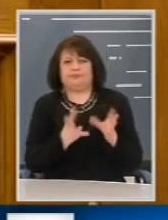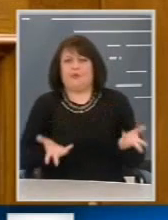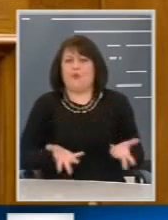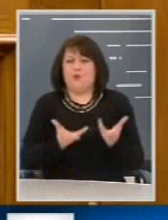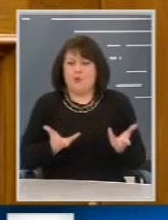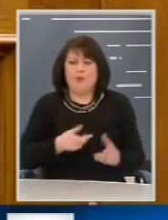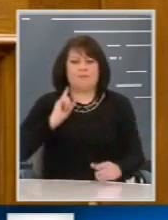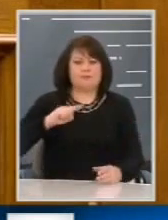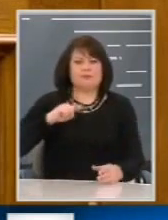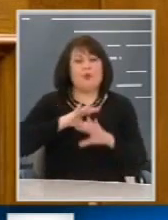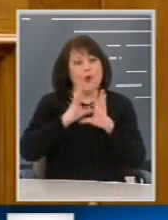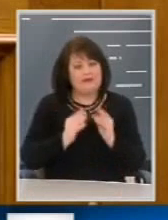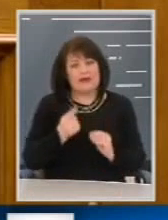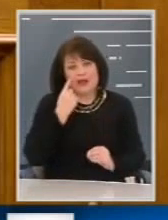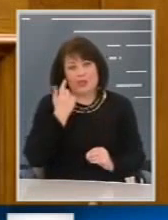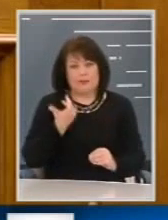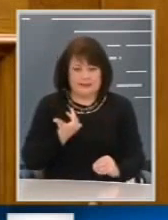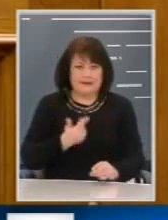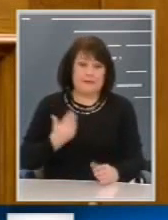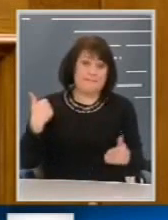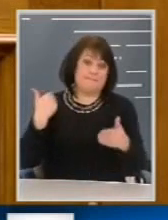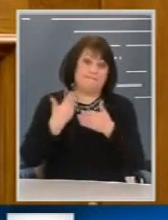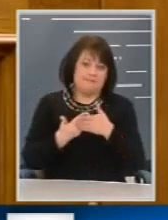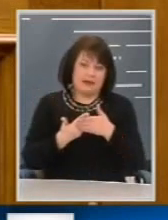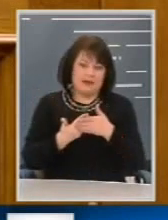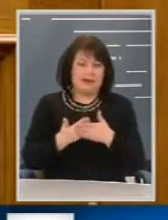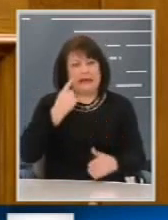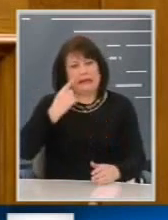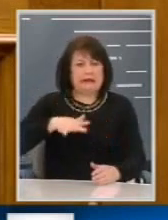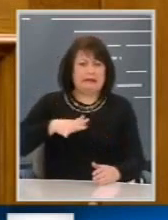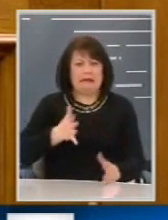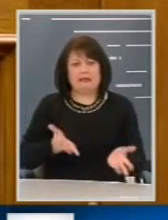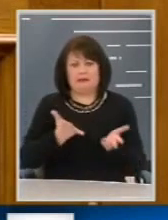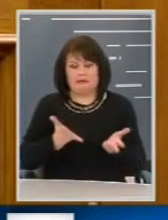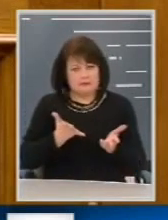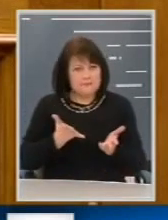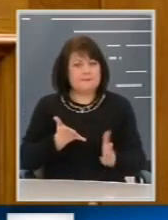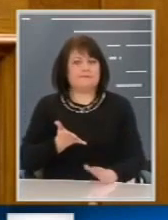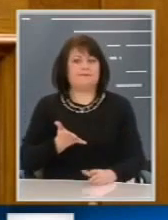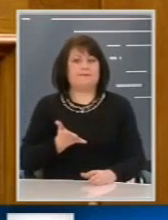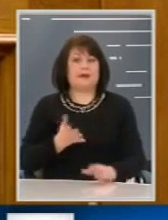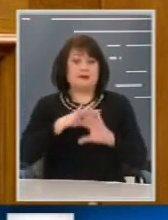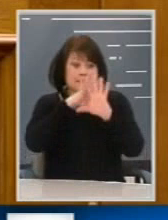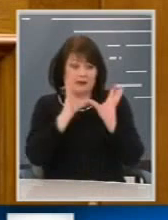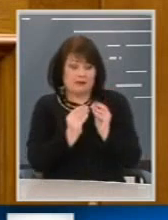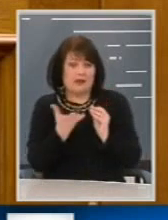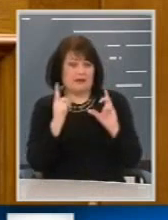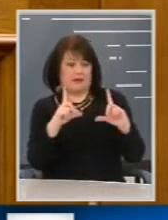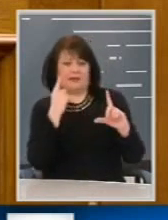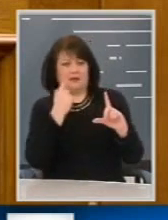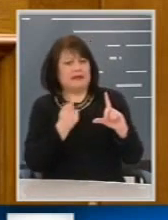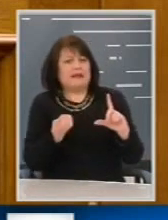πράξεων, παρανομιών, για τις οποίες ως τότε υπήρχαν μεν πολλές ενδείξεις, δεν είχε όμως σχηματιστεί μια πλήρης και ολοκληρωμένη